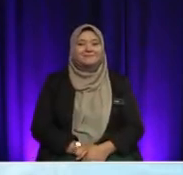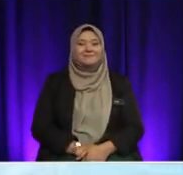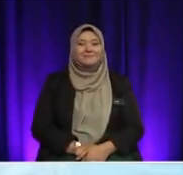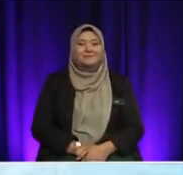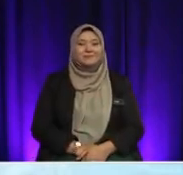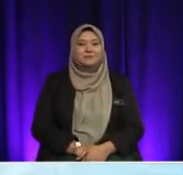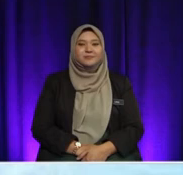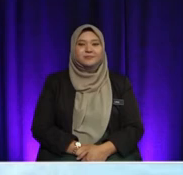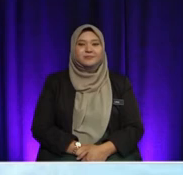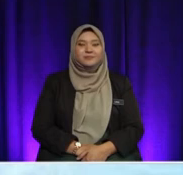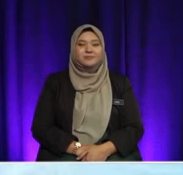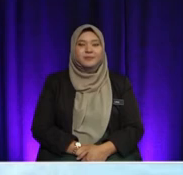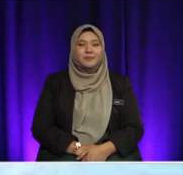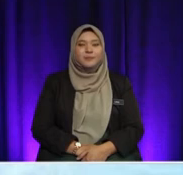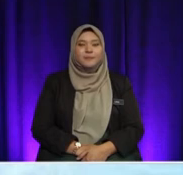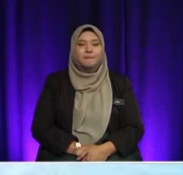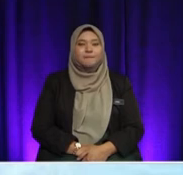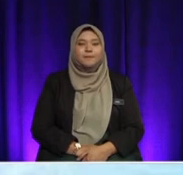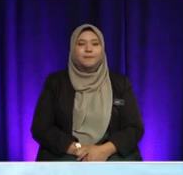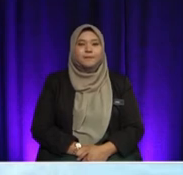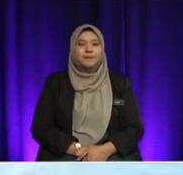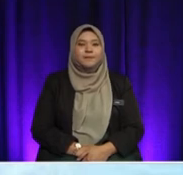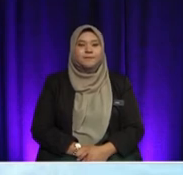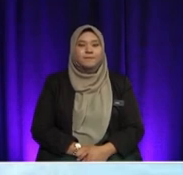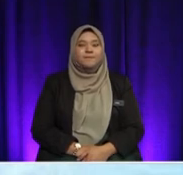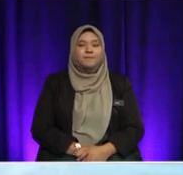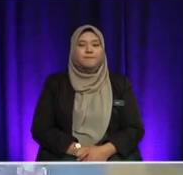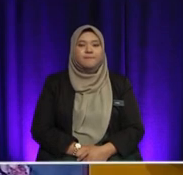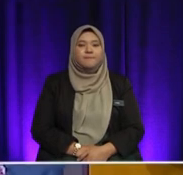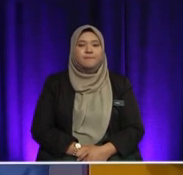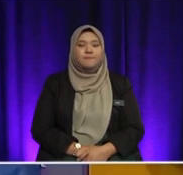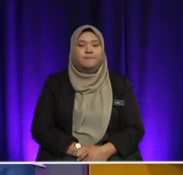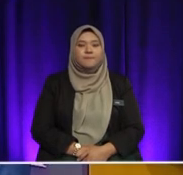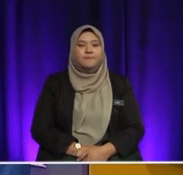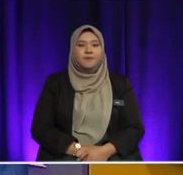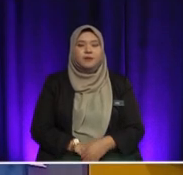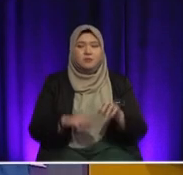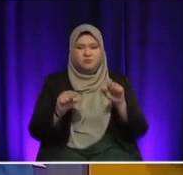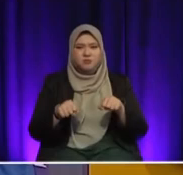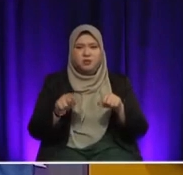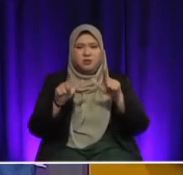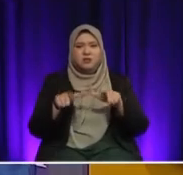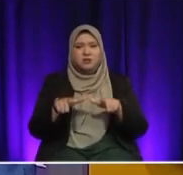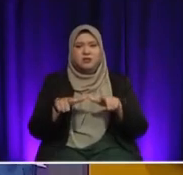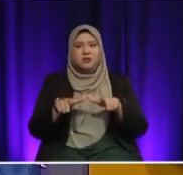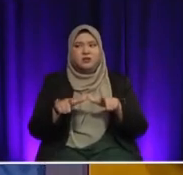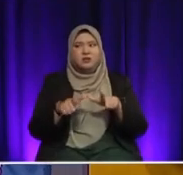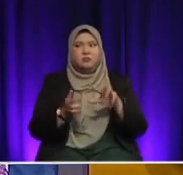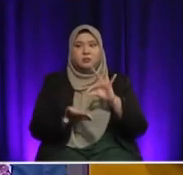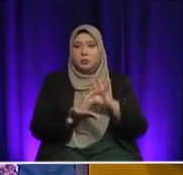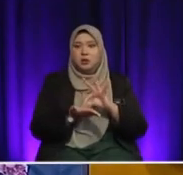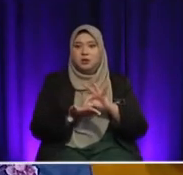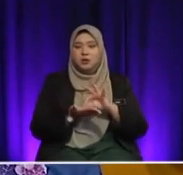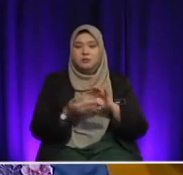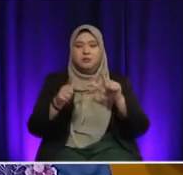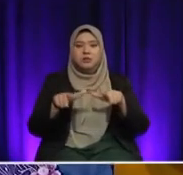ini? Itu dia. Sebab pasti, sekali lagi, produk hasil ternakan memang duduk dekat peti sejuk beku je. Sebab